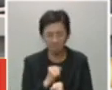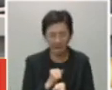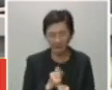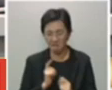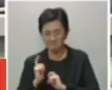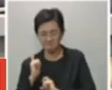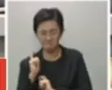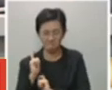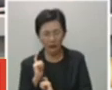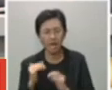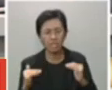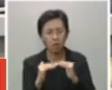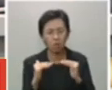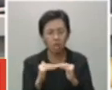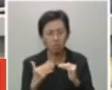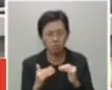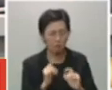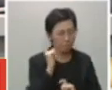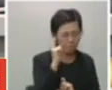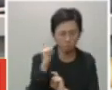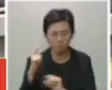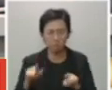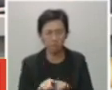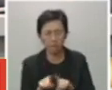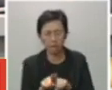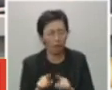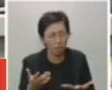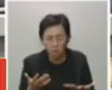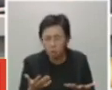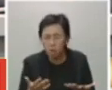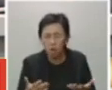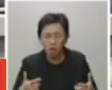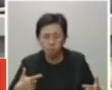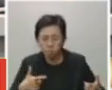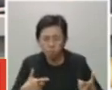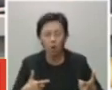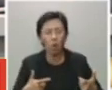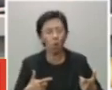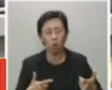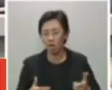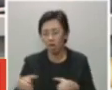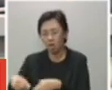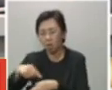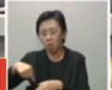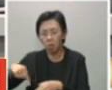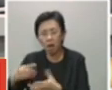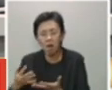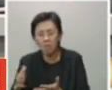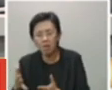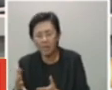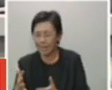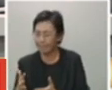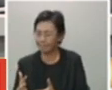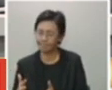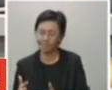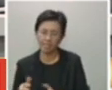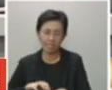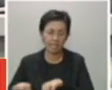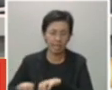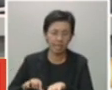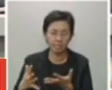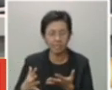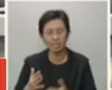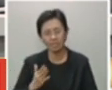าวุธที่เทียบเคียงกันเนี่ยออกไปจัดการกับจ่าคลั่งได้เนี่ยเป็นเรื่องที่ยอมรับไม่ได้ครับ